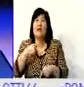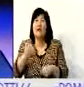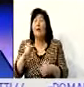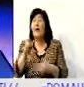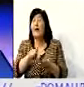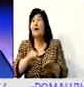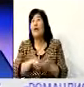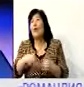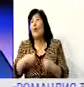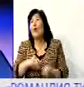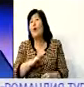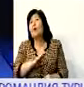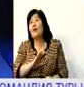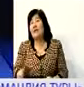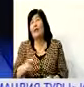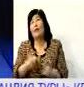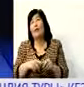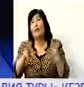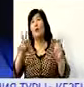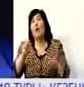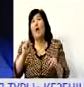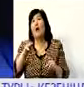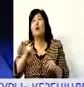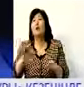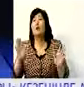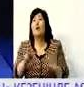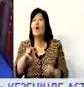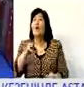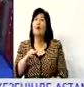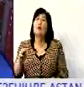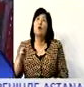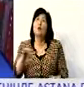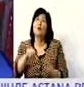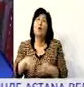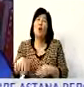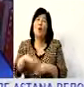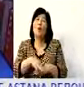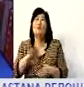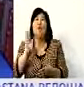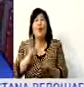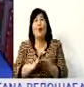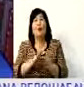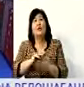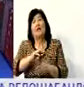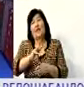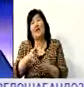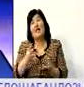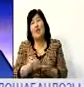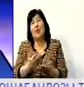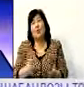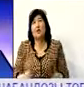әндердің бірі Өкінбесен. Конкурста бұл әнді атыраулық өнерпаз Мұратбек Жұманов орында көпшіліктің қошеметіне бөленді.